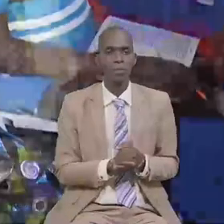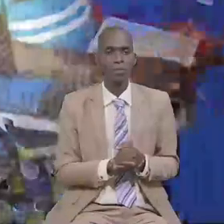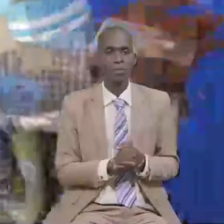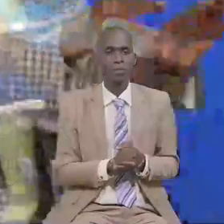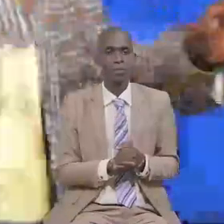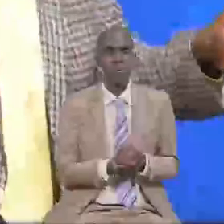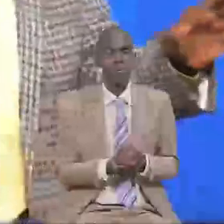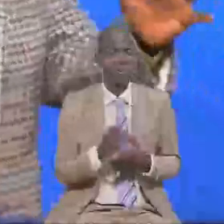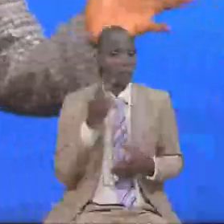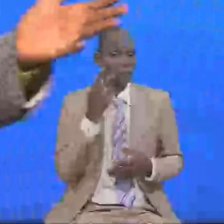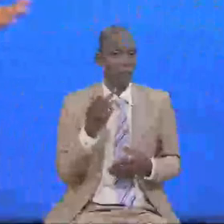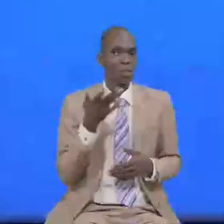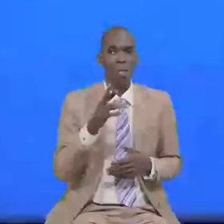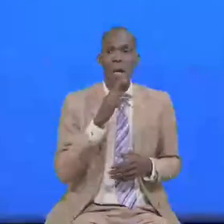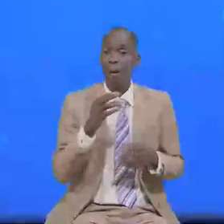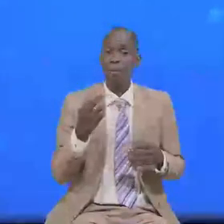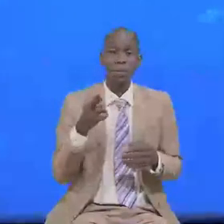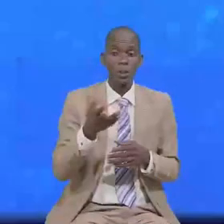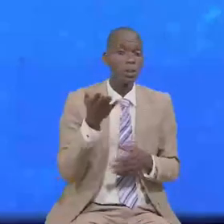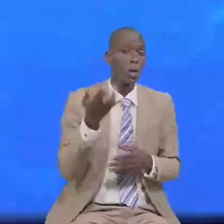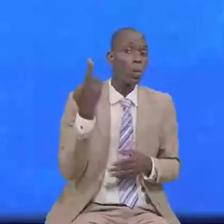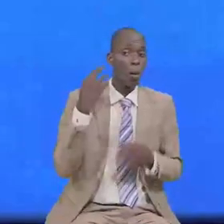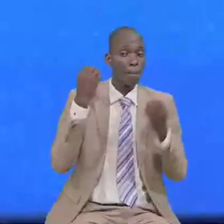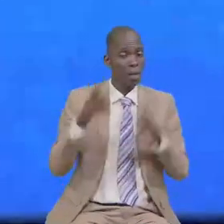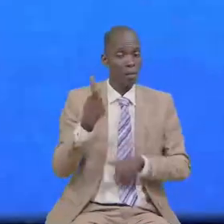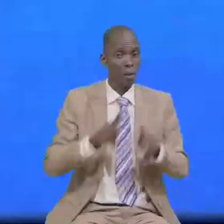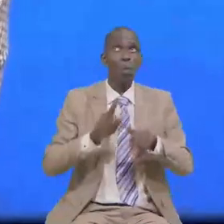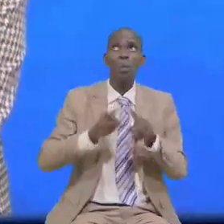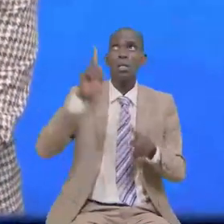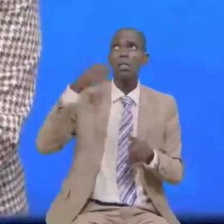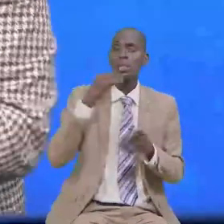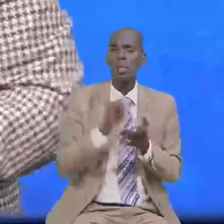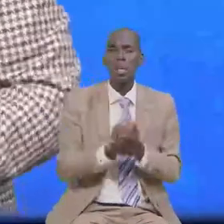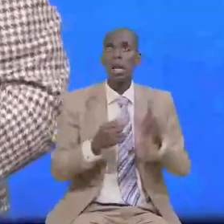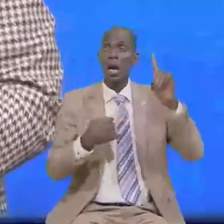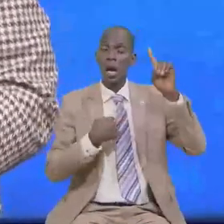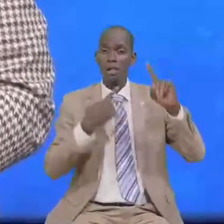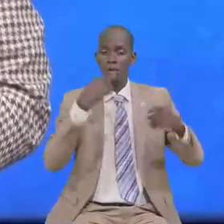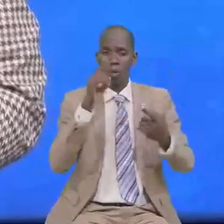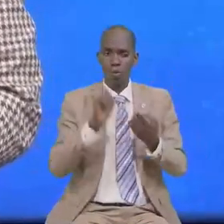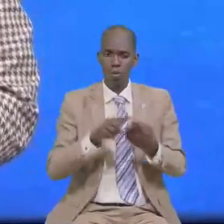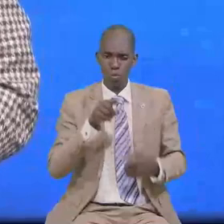Regardez, il y a plusieurs personnes là, mais il a dit, je te l'ordonne.